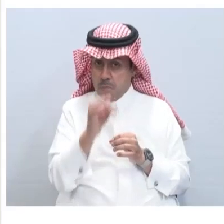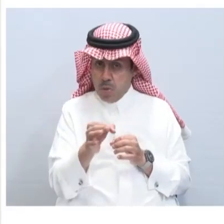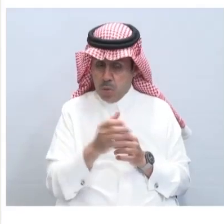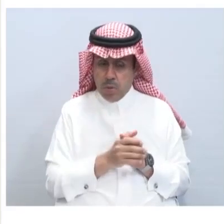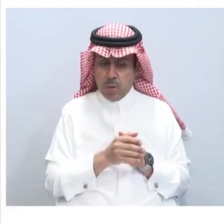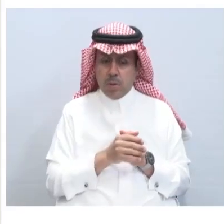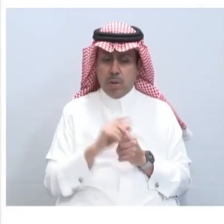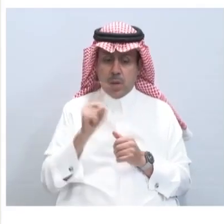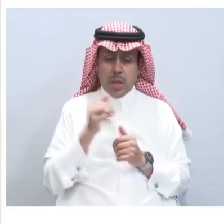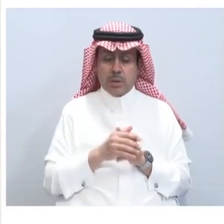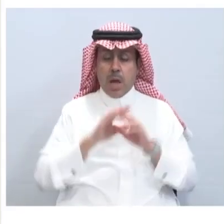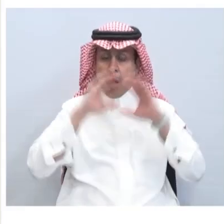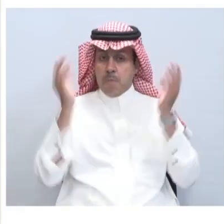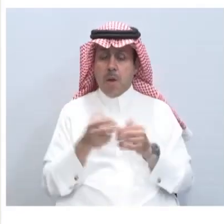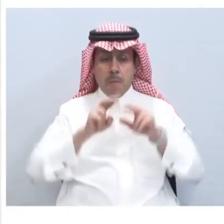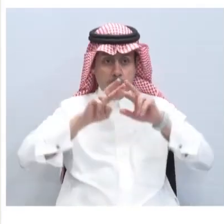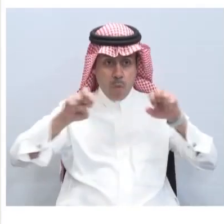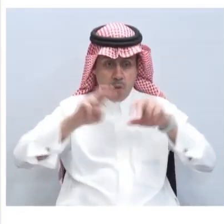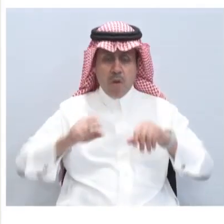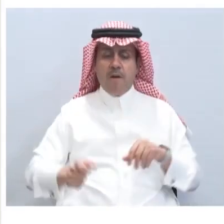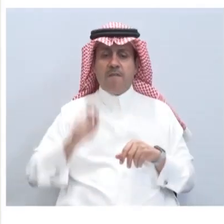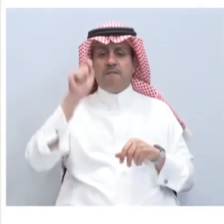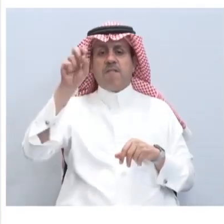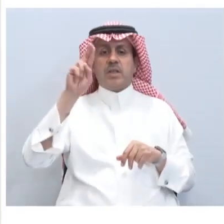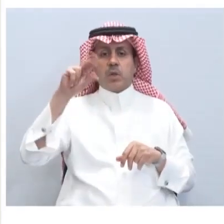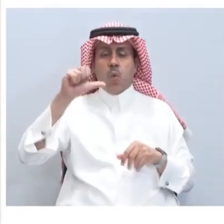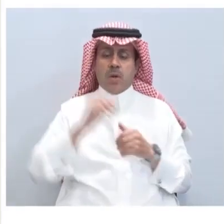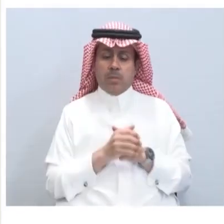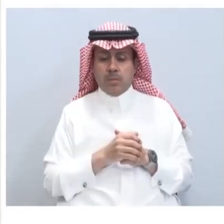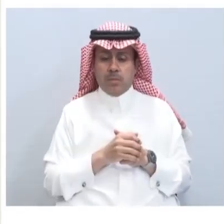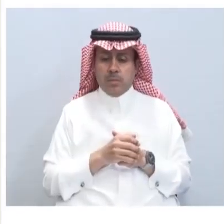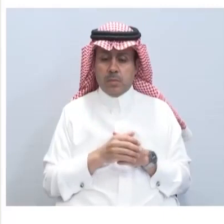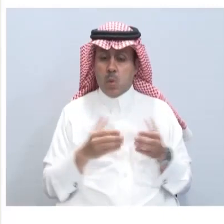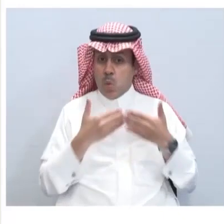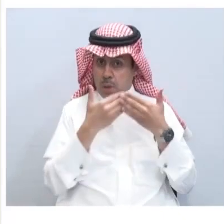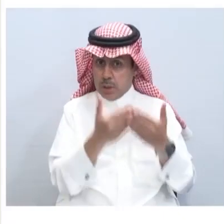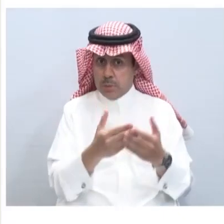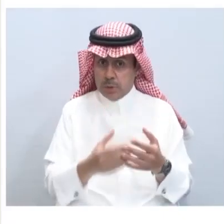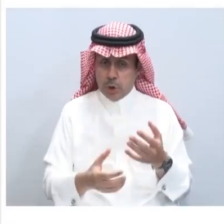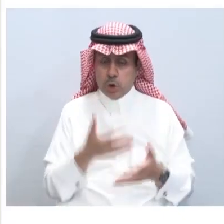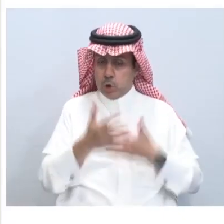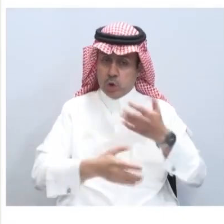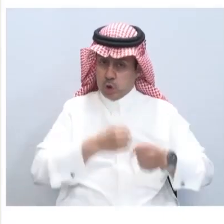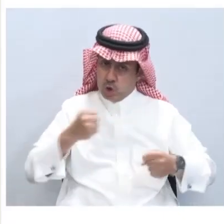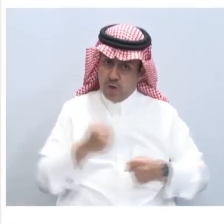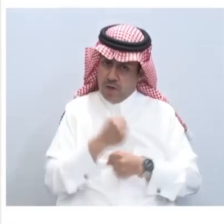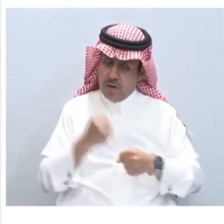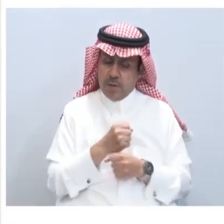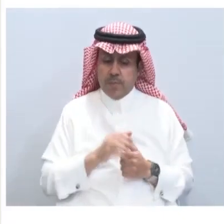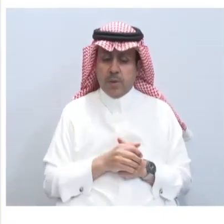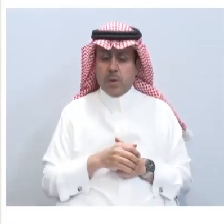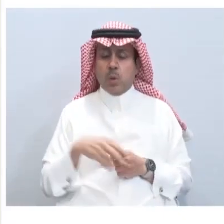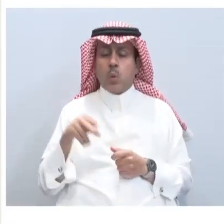العامه للبحوث العلميه والافتاء والخدمه التفاعليه في موقع الاسلام التابع لوزاره الشؤون الاسلاميه